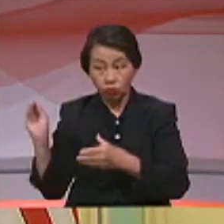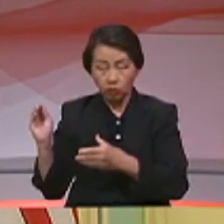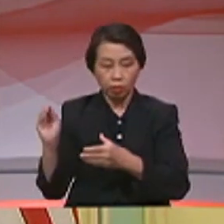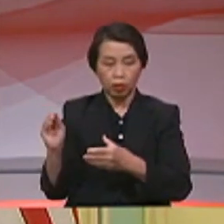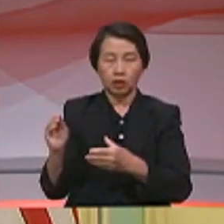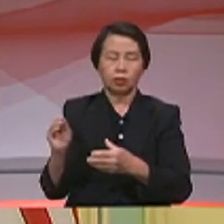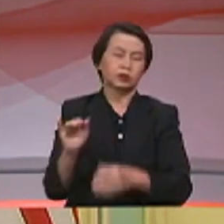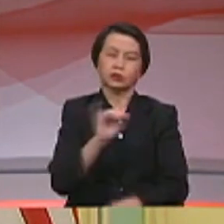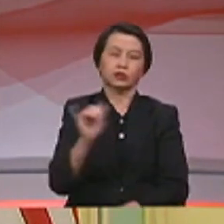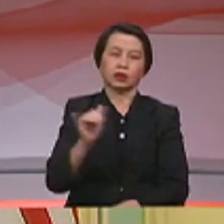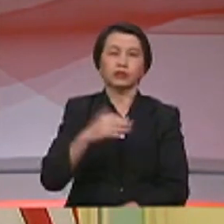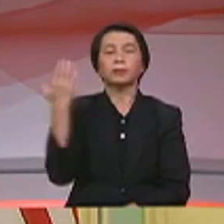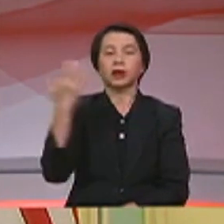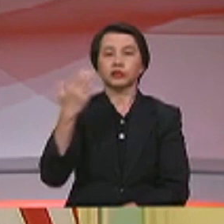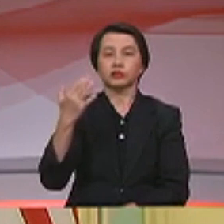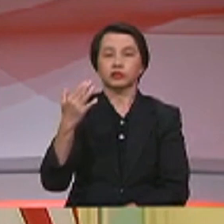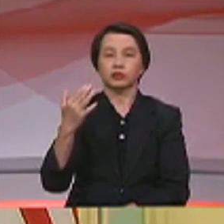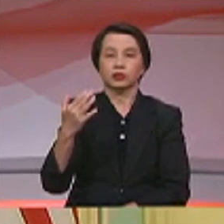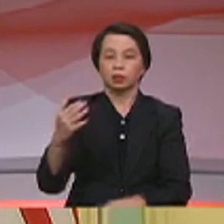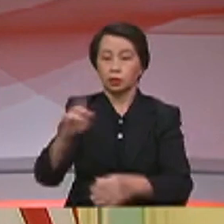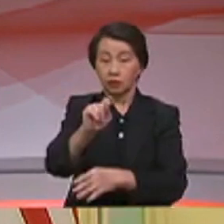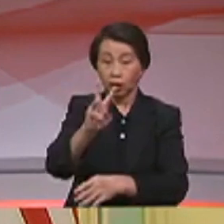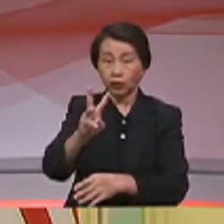adalah sama seperti biasa. Ya.